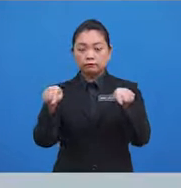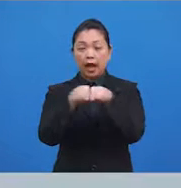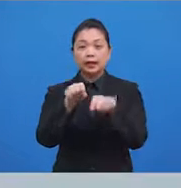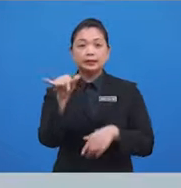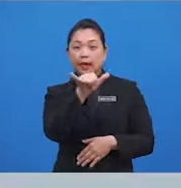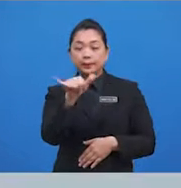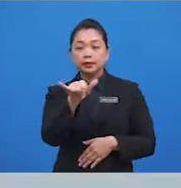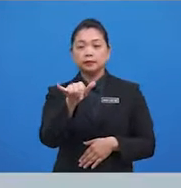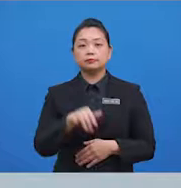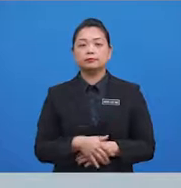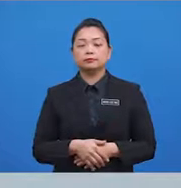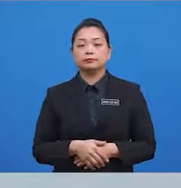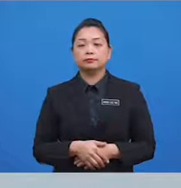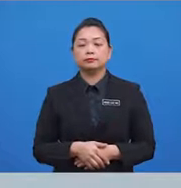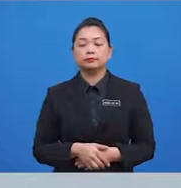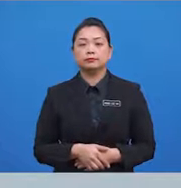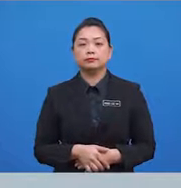yang kongruen dan selari.